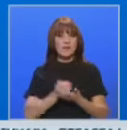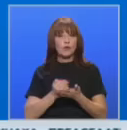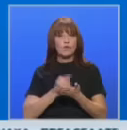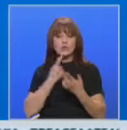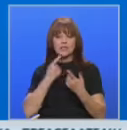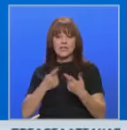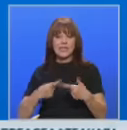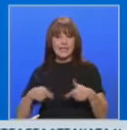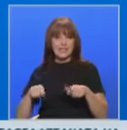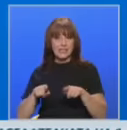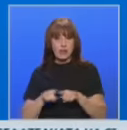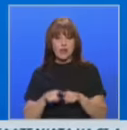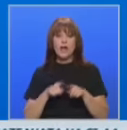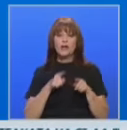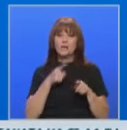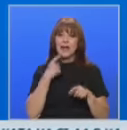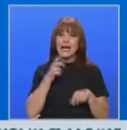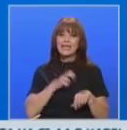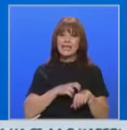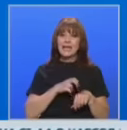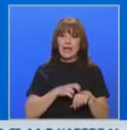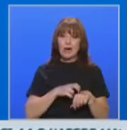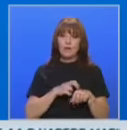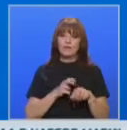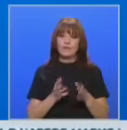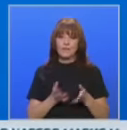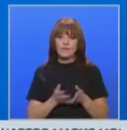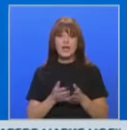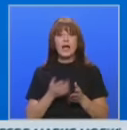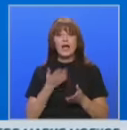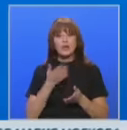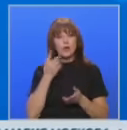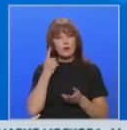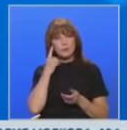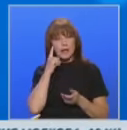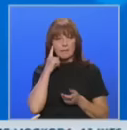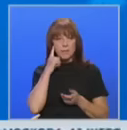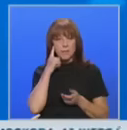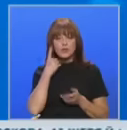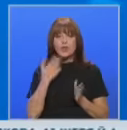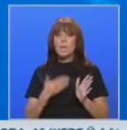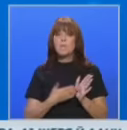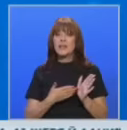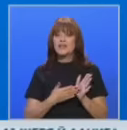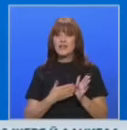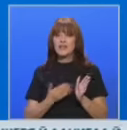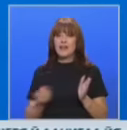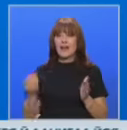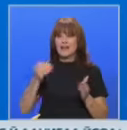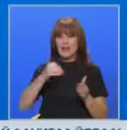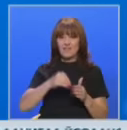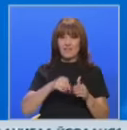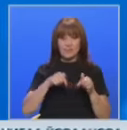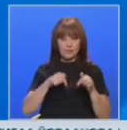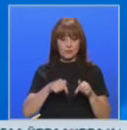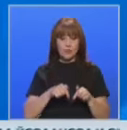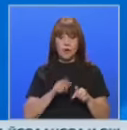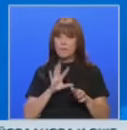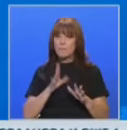премиерът Николай Денков в предаването още от деня тази вечер. Премиерът предположи също, че причината за това навлизане може